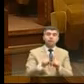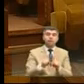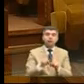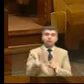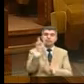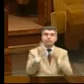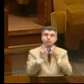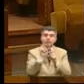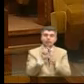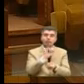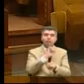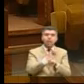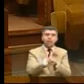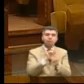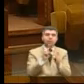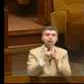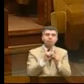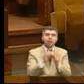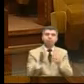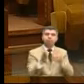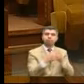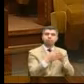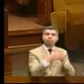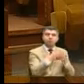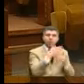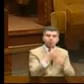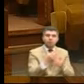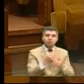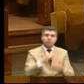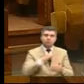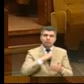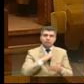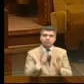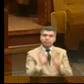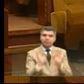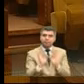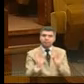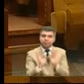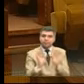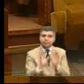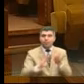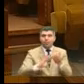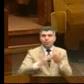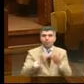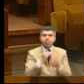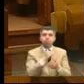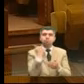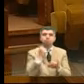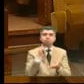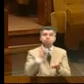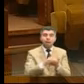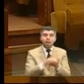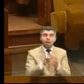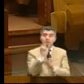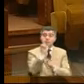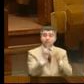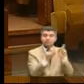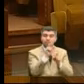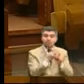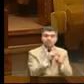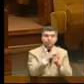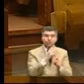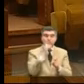السجن واحد الباركي في الحدود ما فيه لا مرحاضات لا هاديه وكيموتوا تما الاولاد واللي